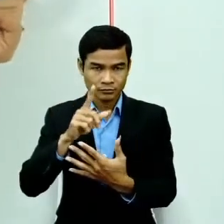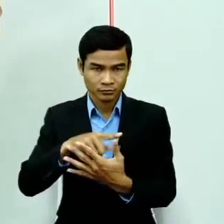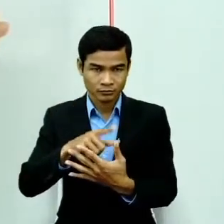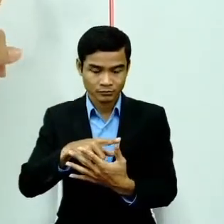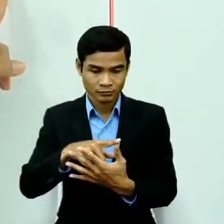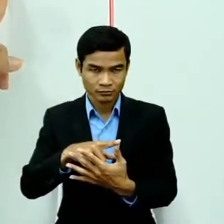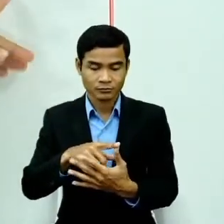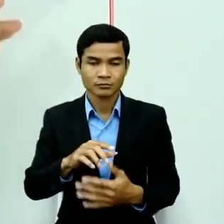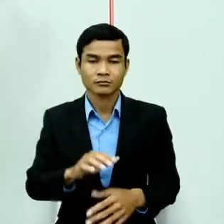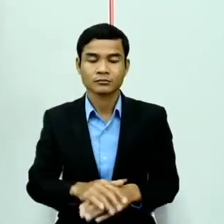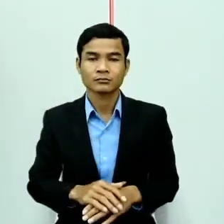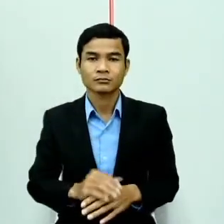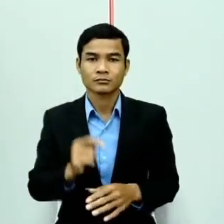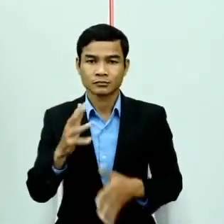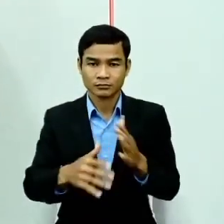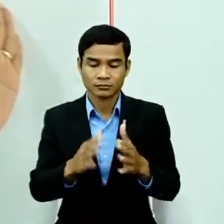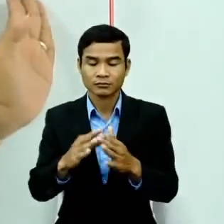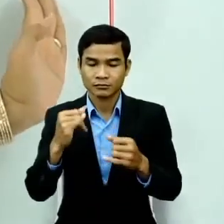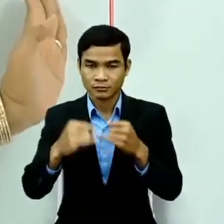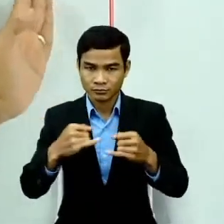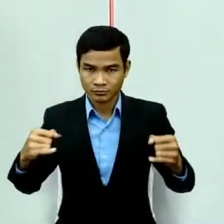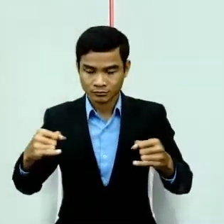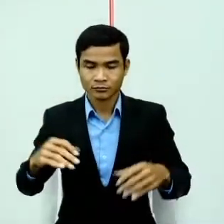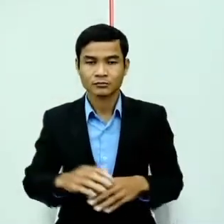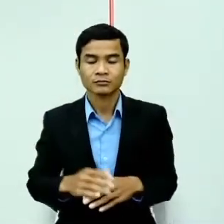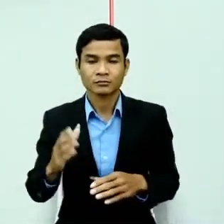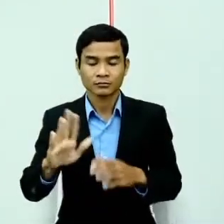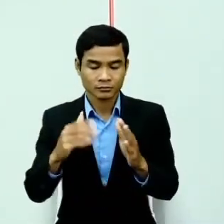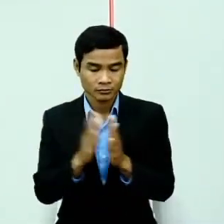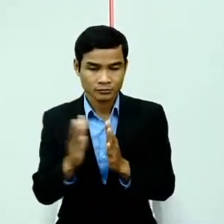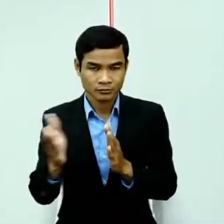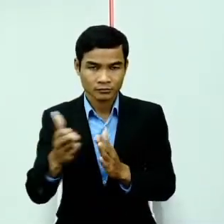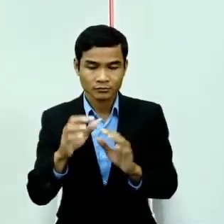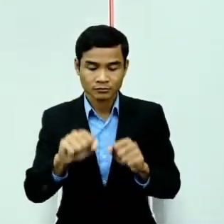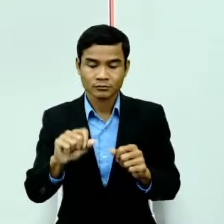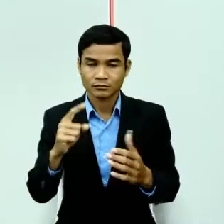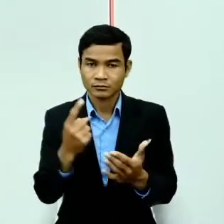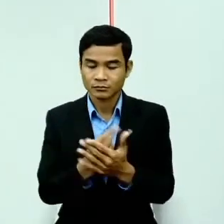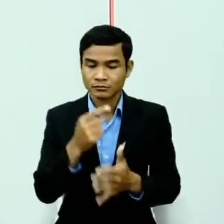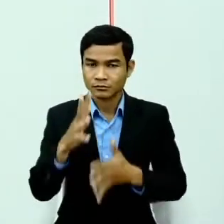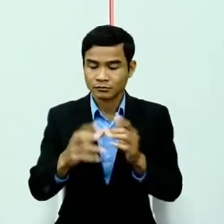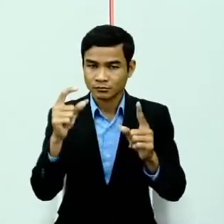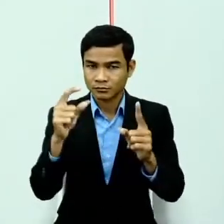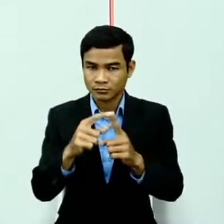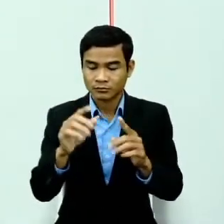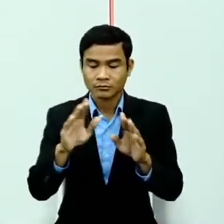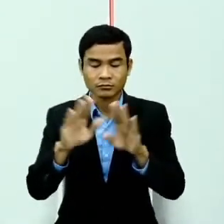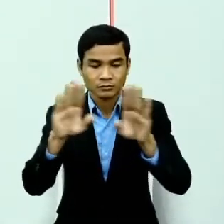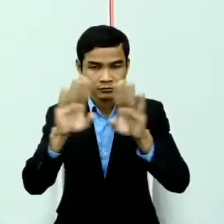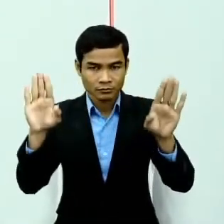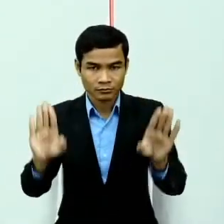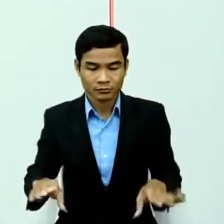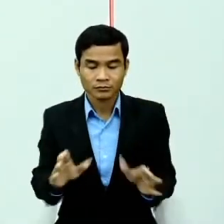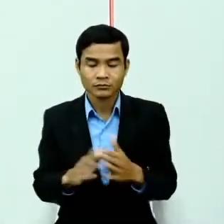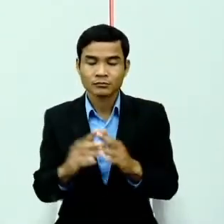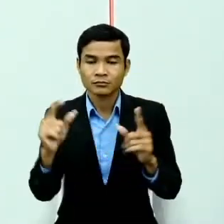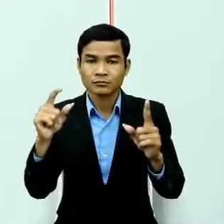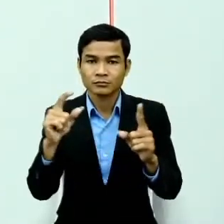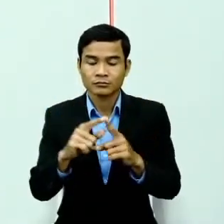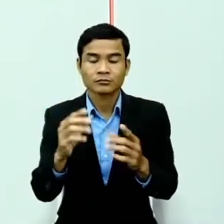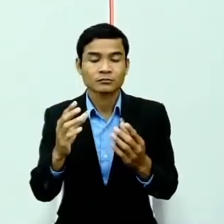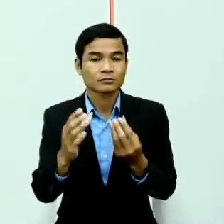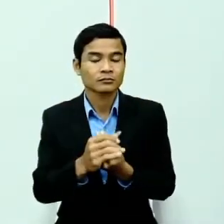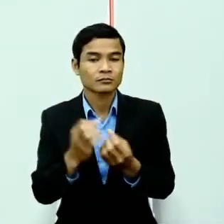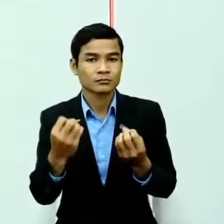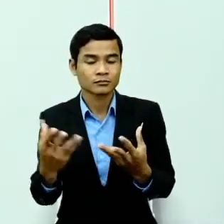ó bò ấm bò trẻ con đại ban cho ruộng ăn bịa nên lực đặc khiến bịa đại miến nên lực đặc khiến chim nôn phần